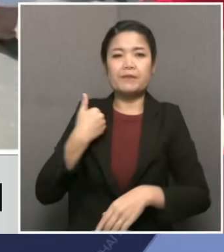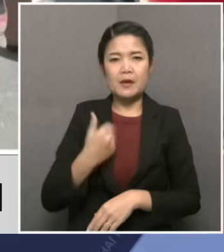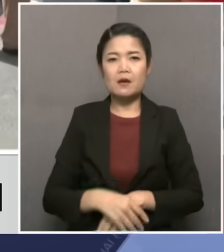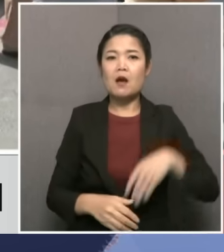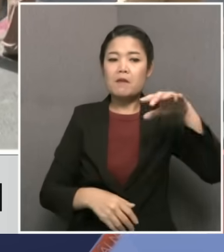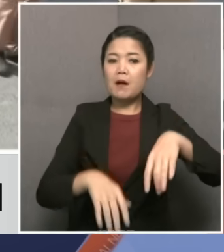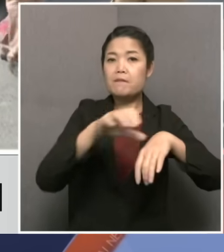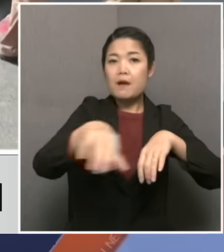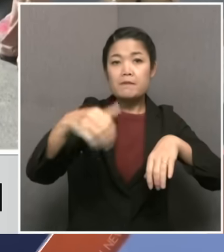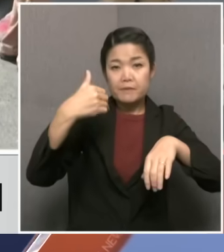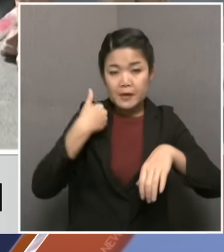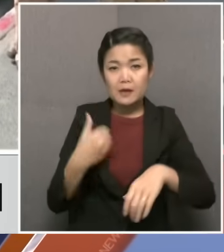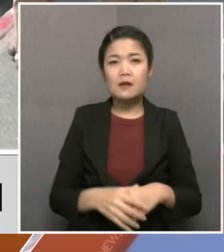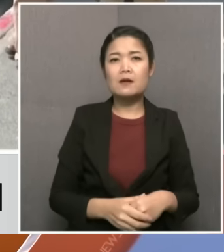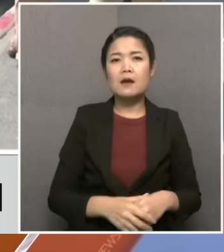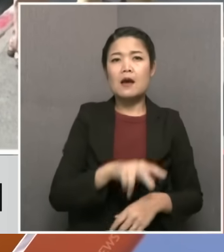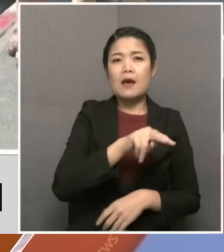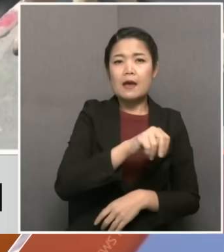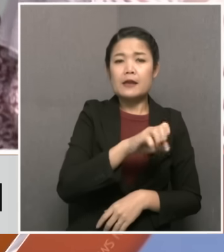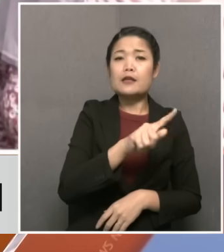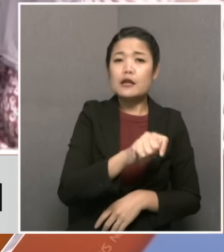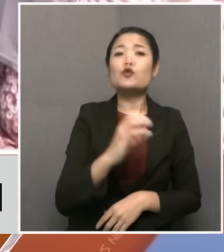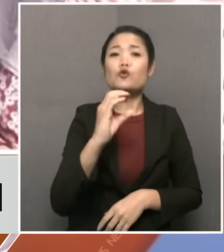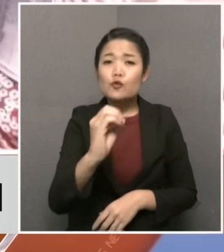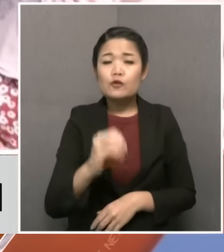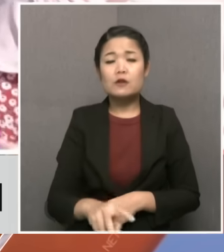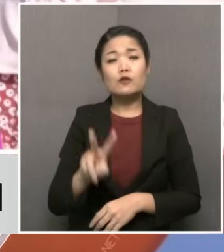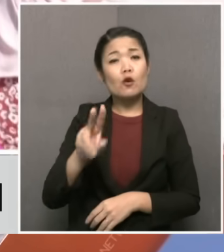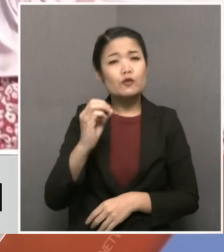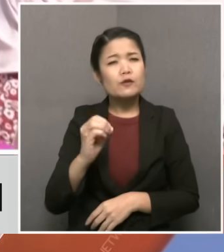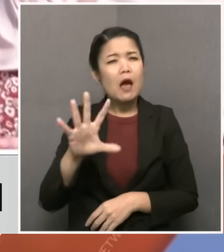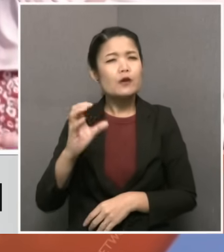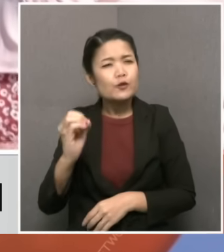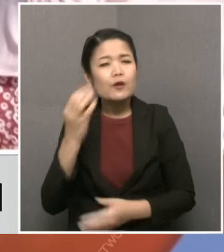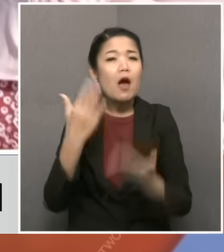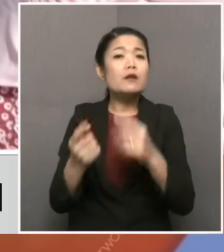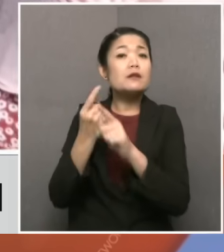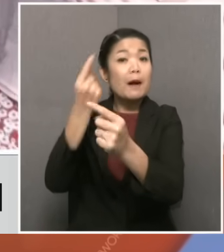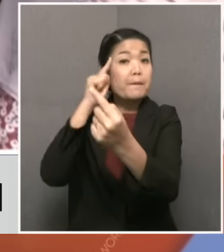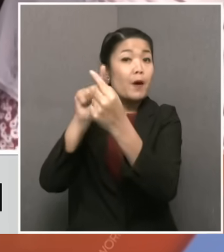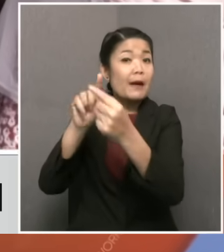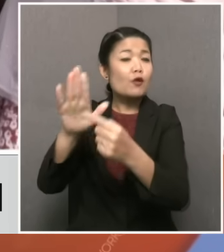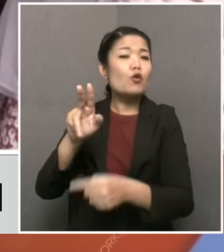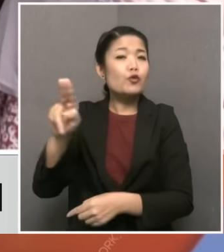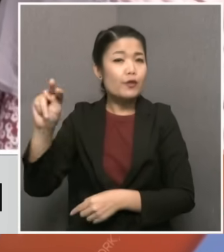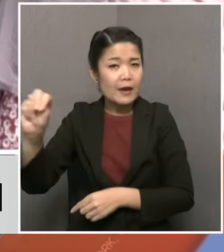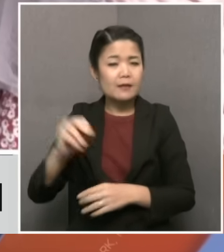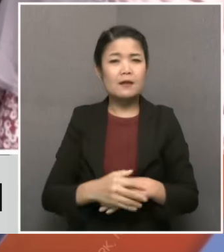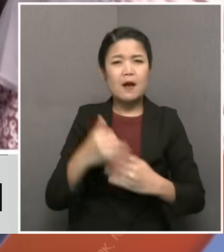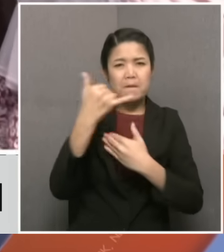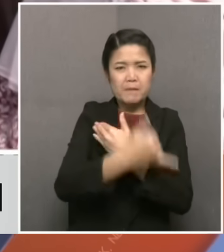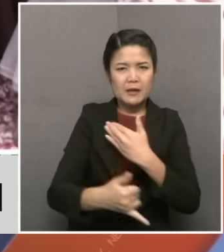ลไปจะเป็น Net Zero 2050ไปตามเป้าหมายของ IPC หรือ UN เลยนะแต่ทั้งประเทศรัฐบาลบอก